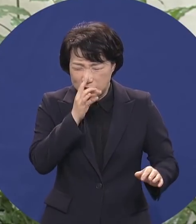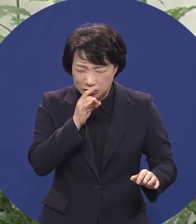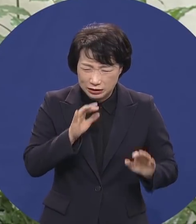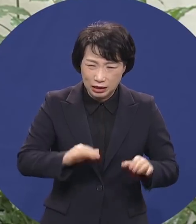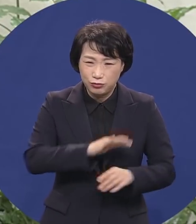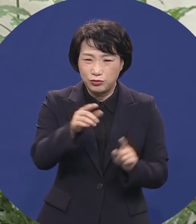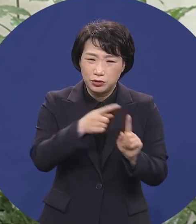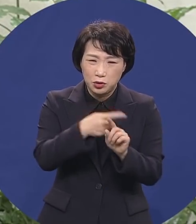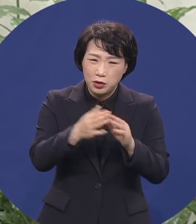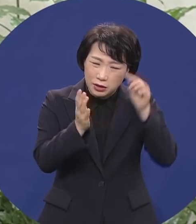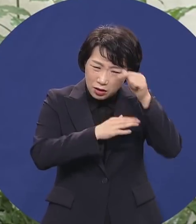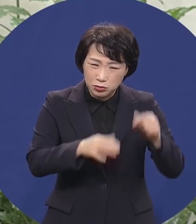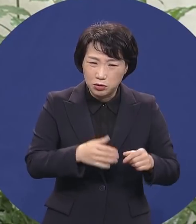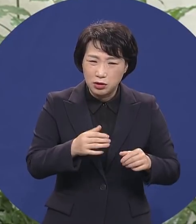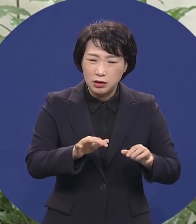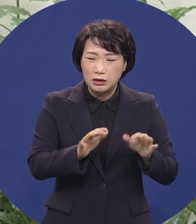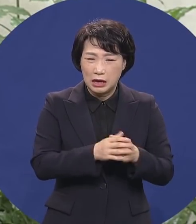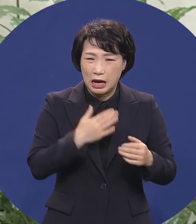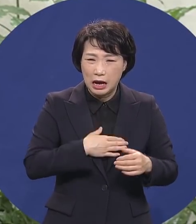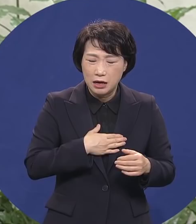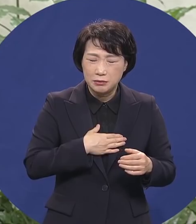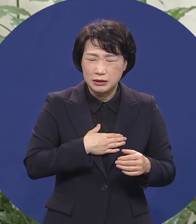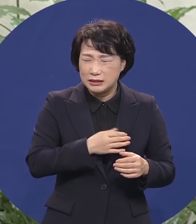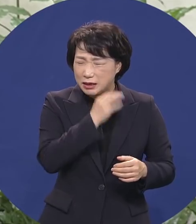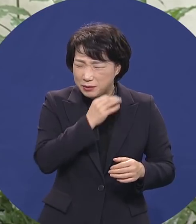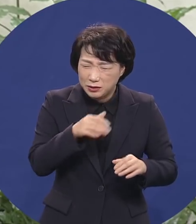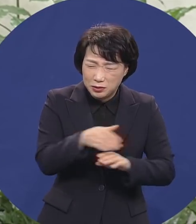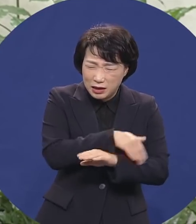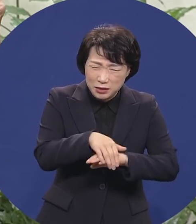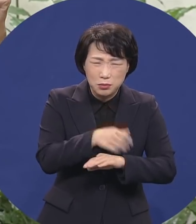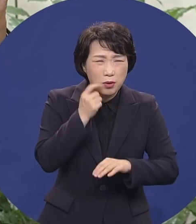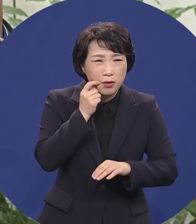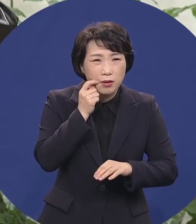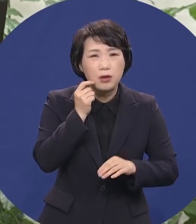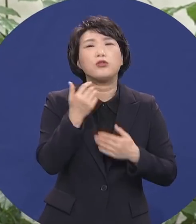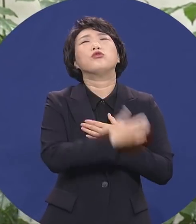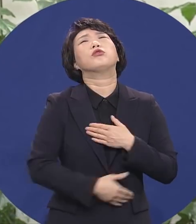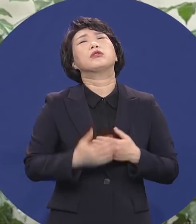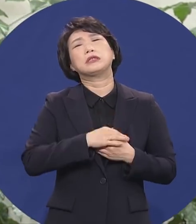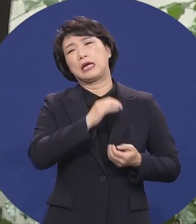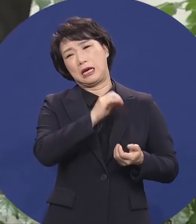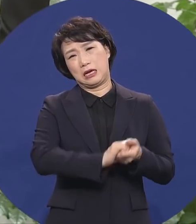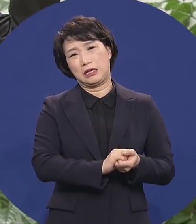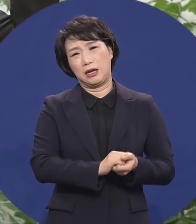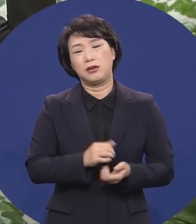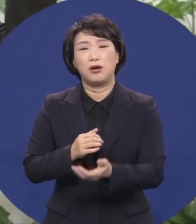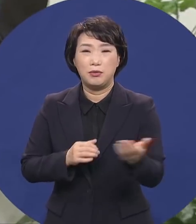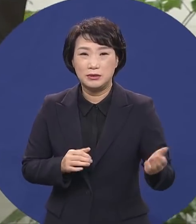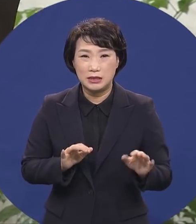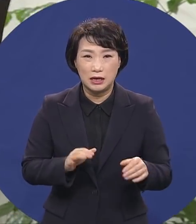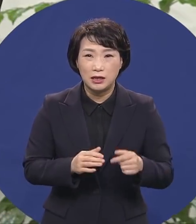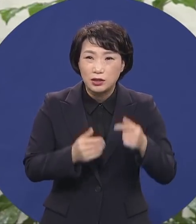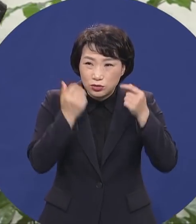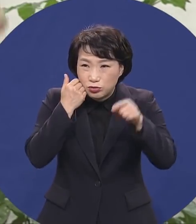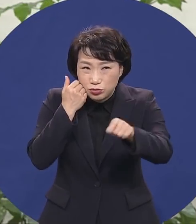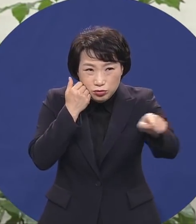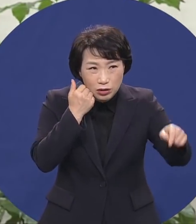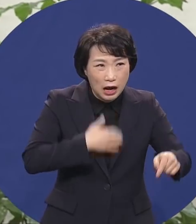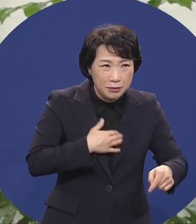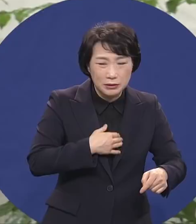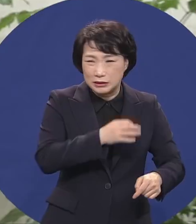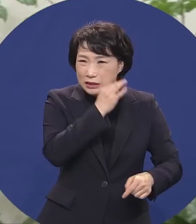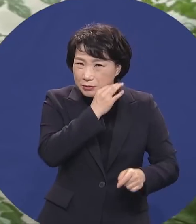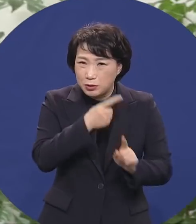알면 창피해도 못 다니는데, 육신은 여기까지가. 우리 교인들이 알면 창피해서 내가 교회 못